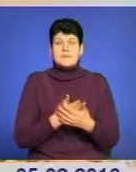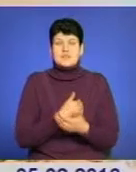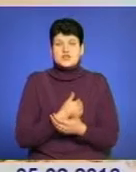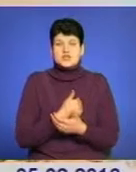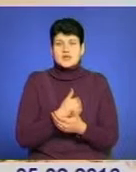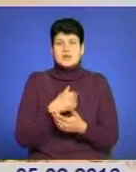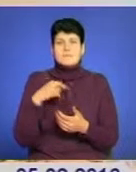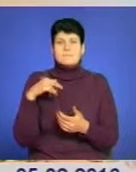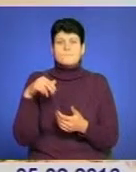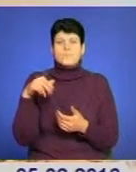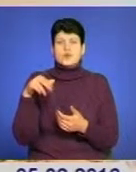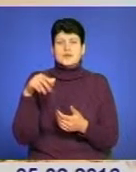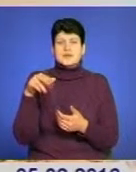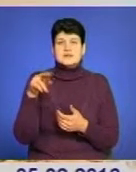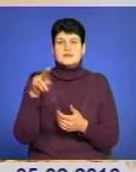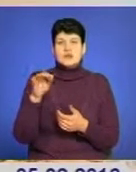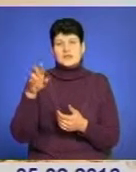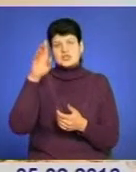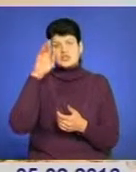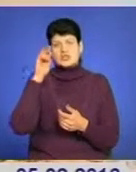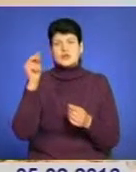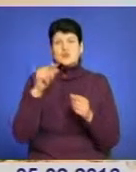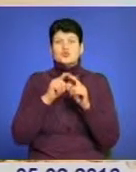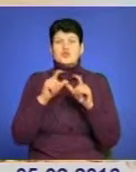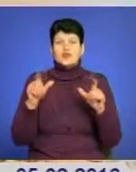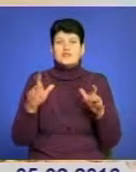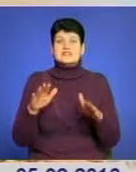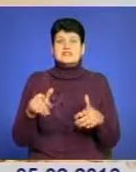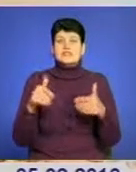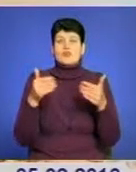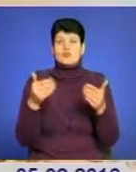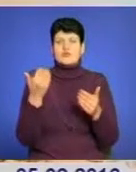пройтися по державних установах, запропонувати їх людям придбати.